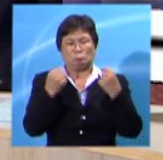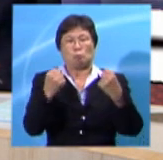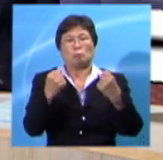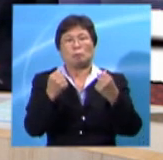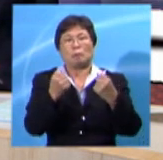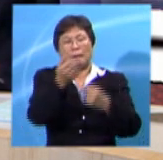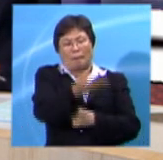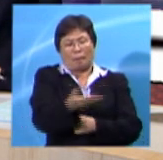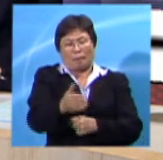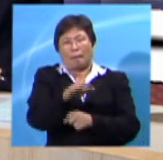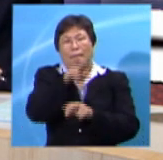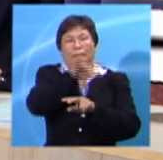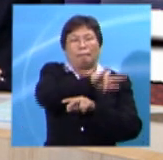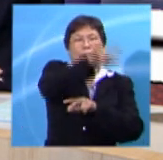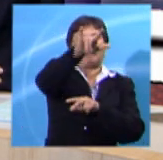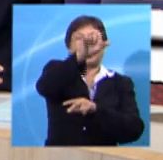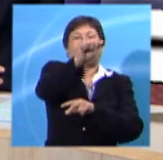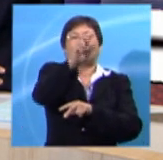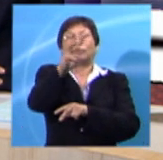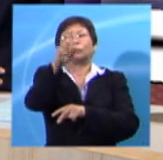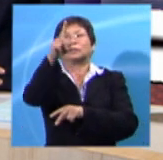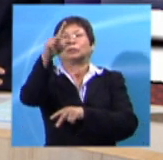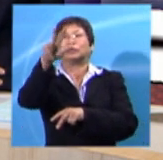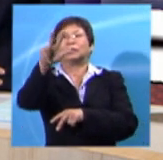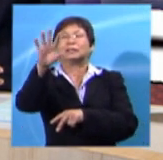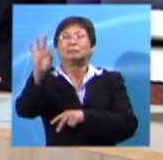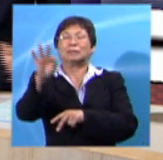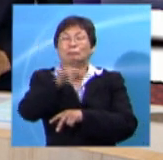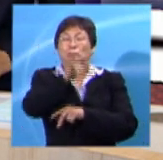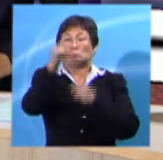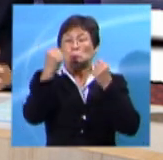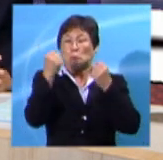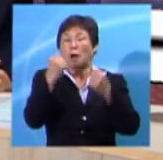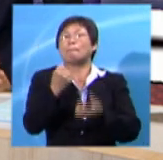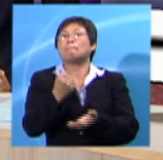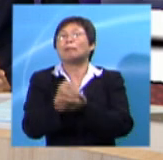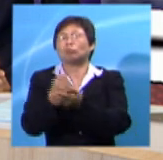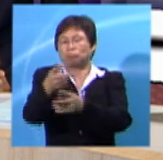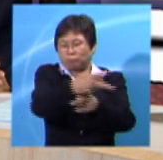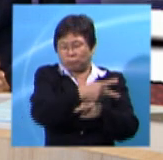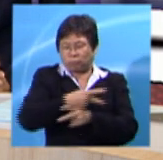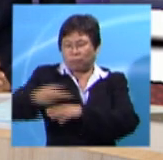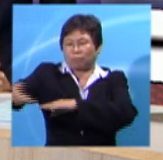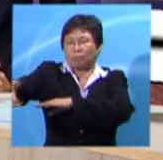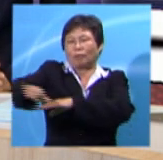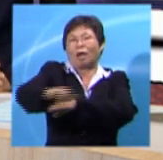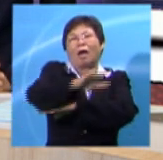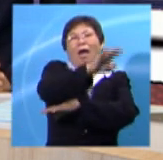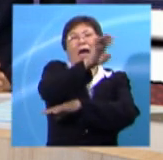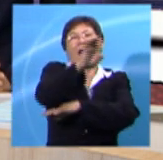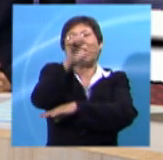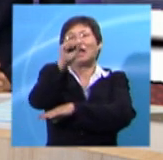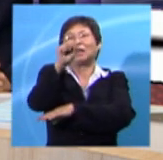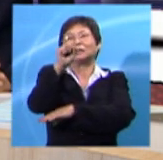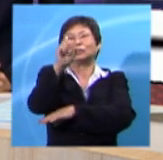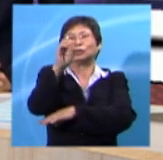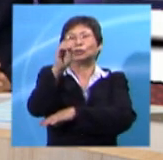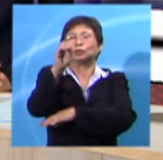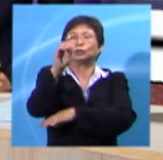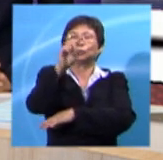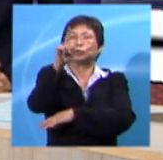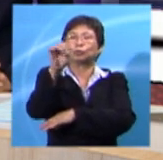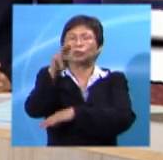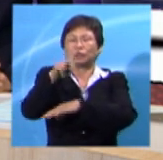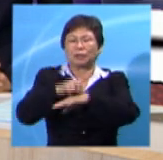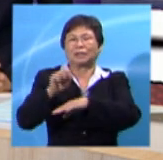aset pesawat pemantau aw139 bagi membantu mengawasi kawasan S zone di pantai timur Sabah pesawat